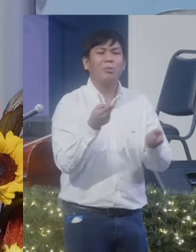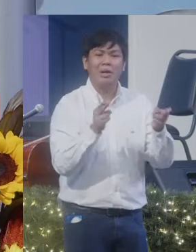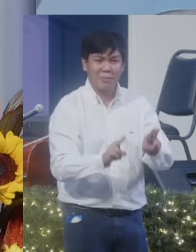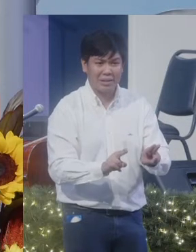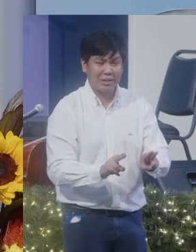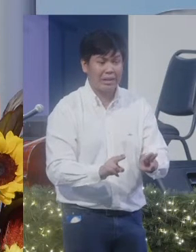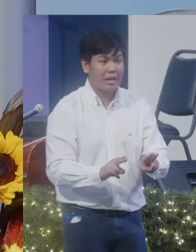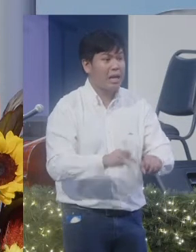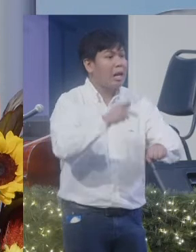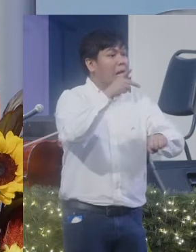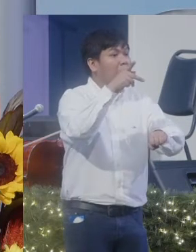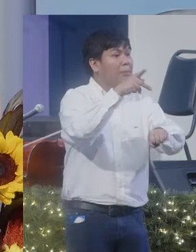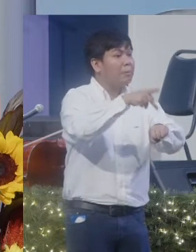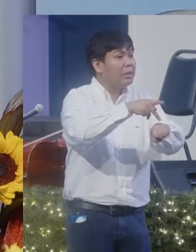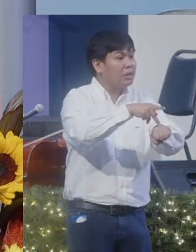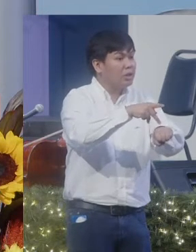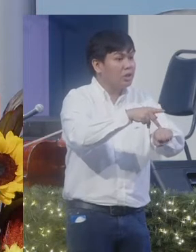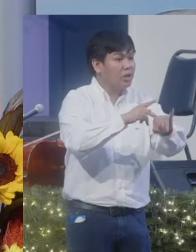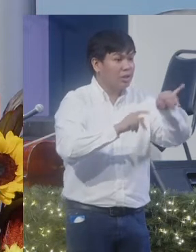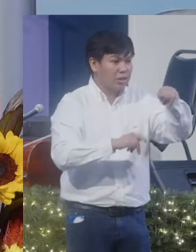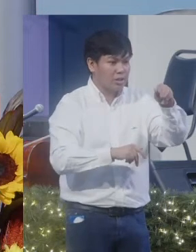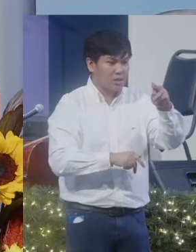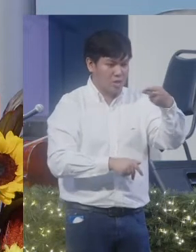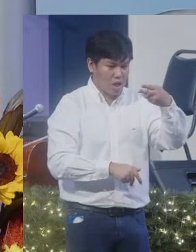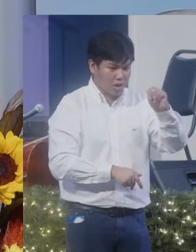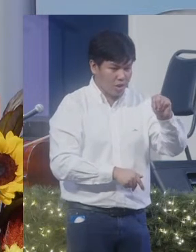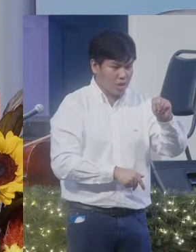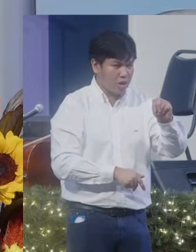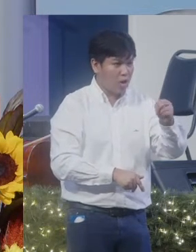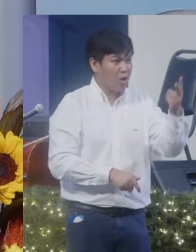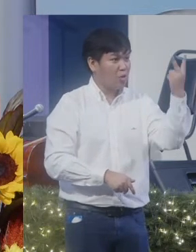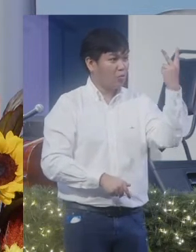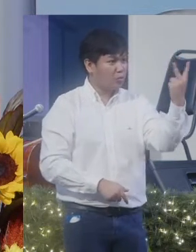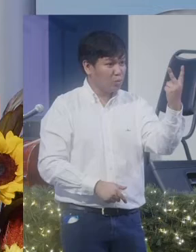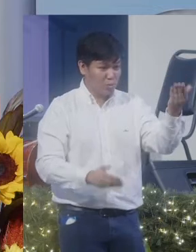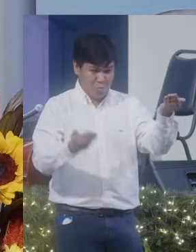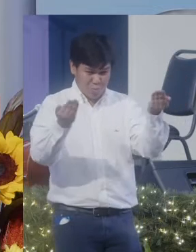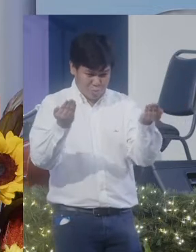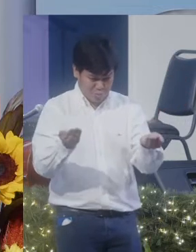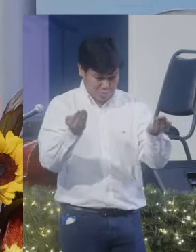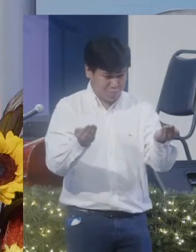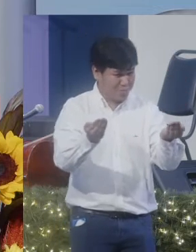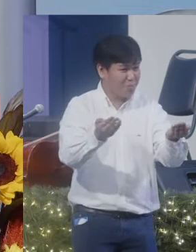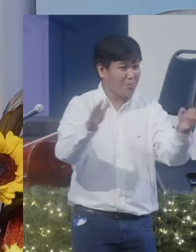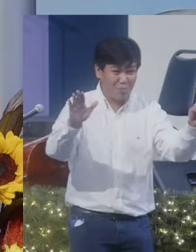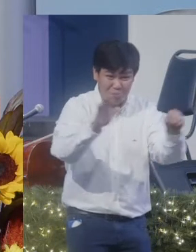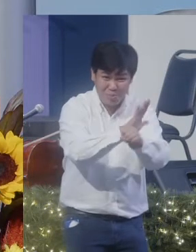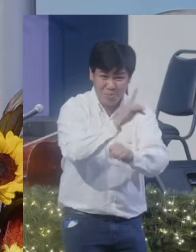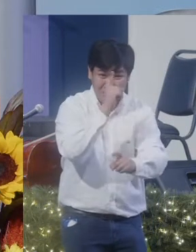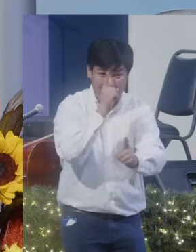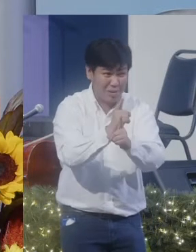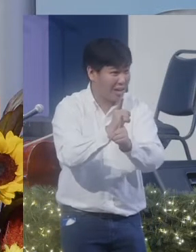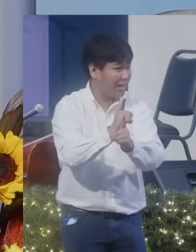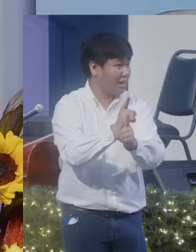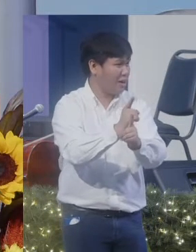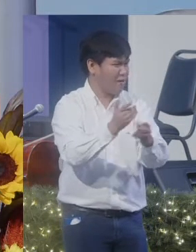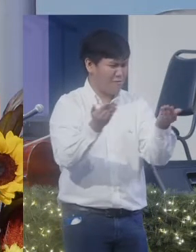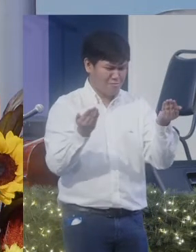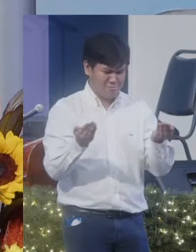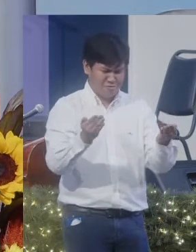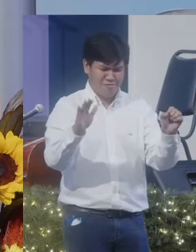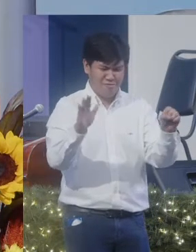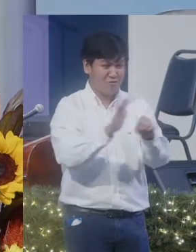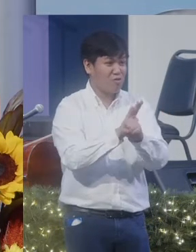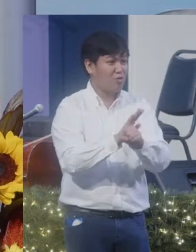Nandoon yung challenge. Tingnan niyo yung verse 11. And when they had brought their boats